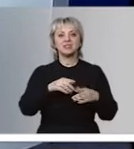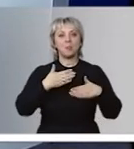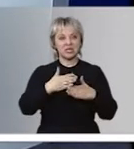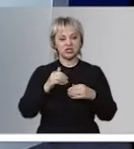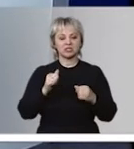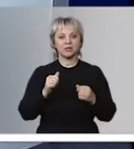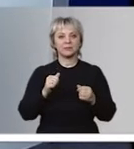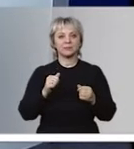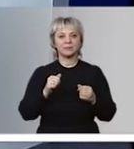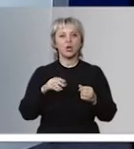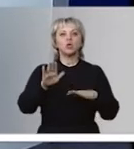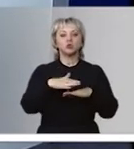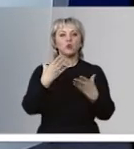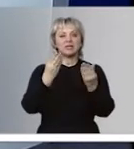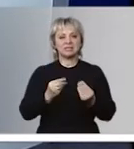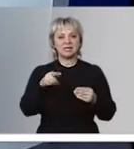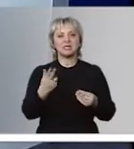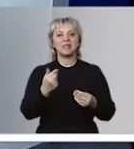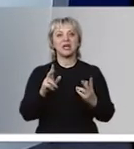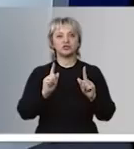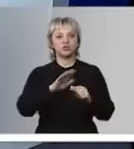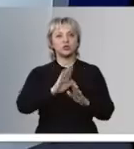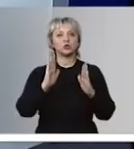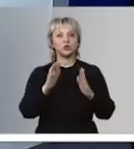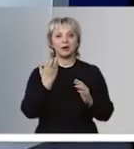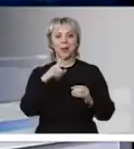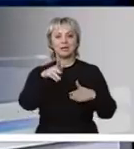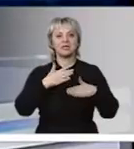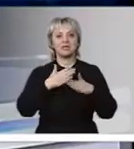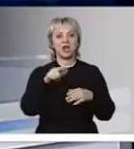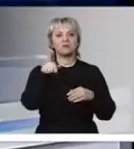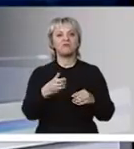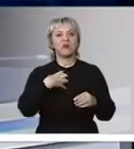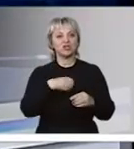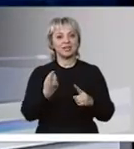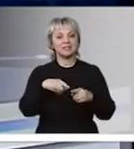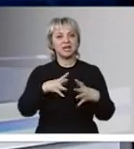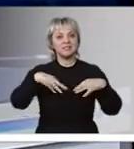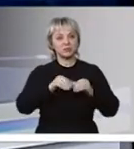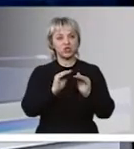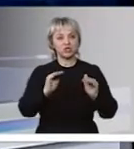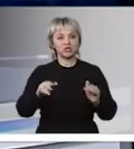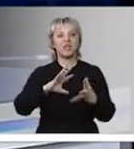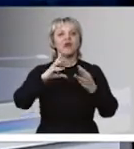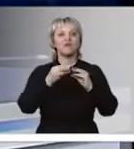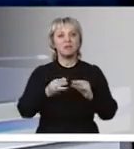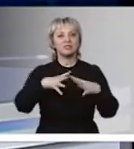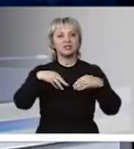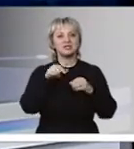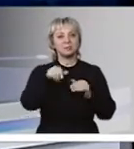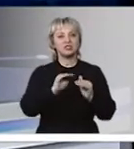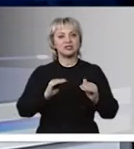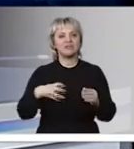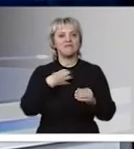этой поддержкой? Ну, добрый день. Да, действительно, не только материальная поддержка очень важна для семей с детьми, нам вообще семьи с